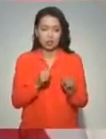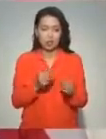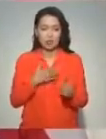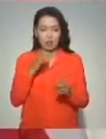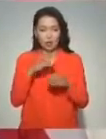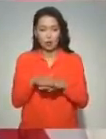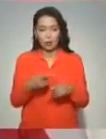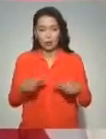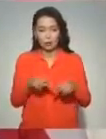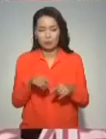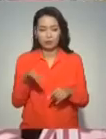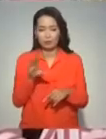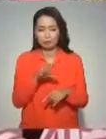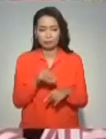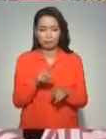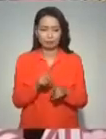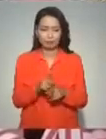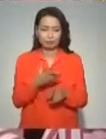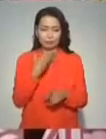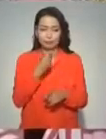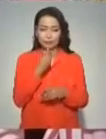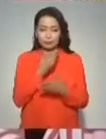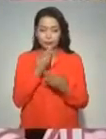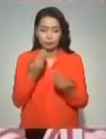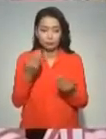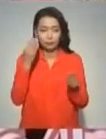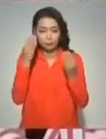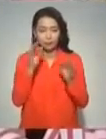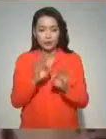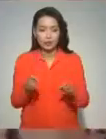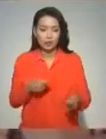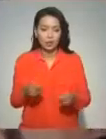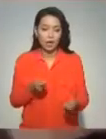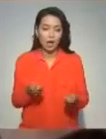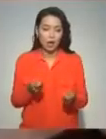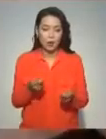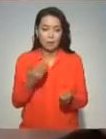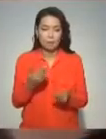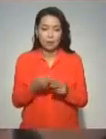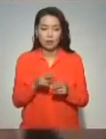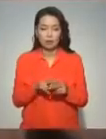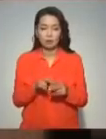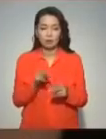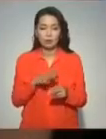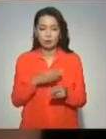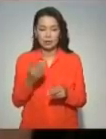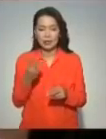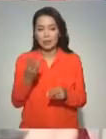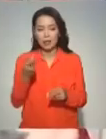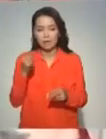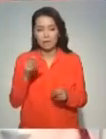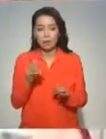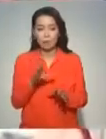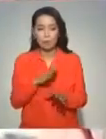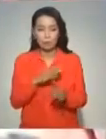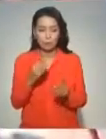стремится ее уничтожить. Также он высказал мнение, что под руководством администрации Джона Байдена может быть развязана Третья мировая война, а уход